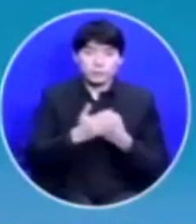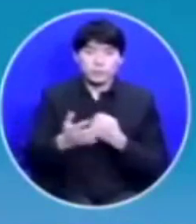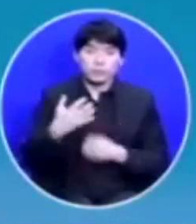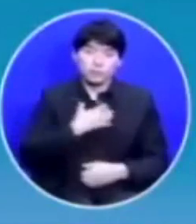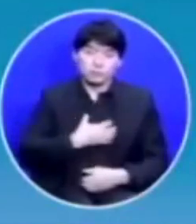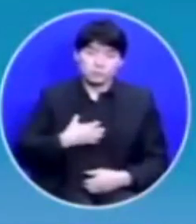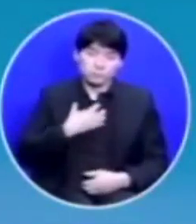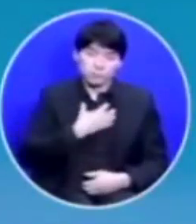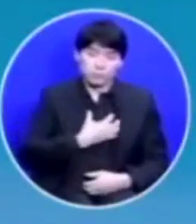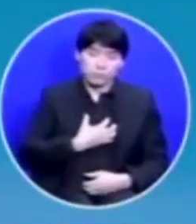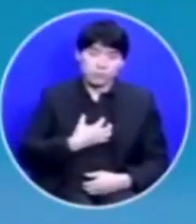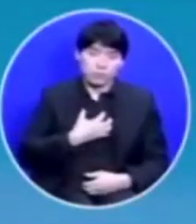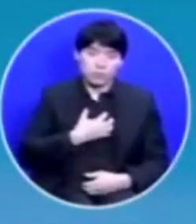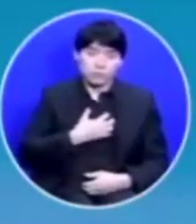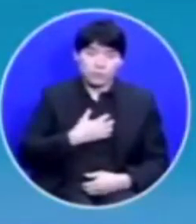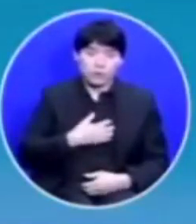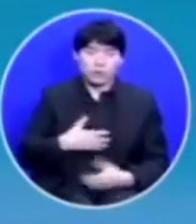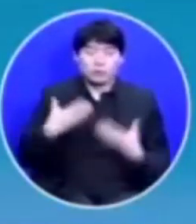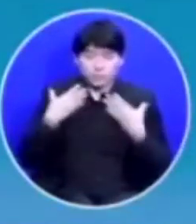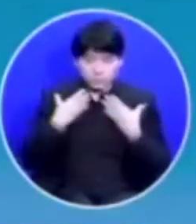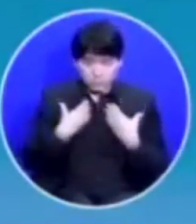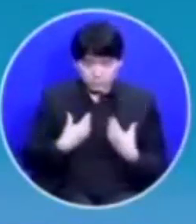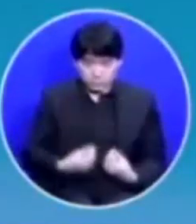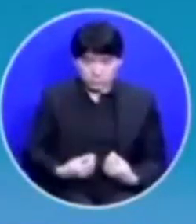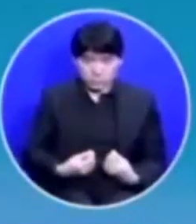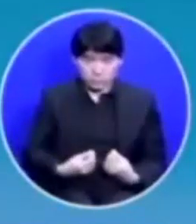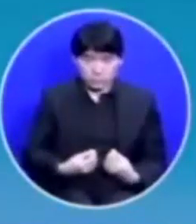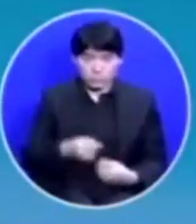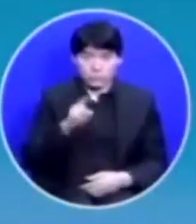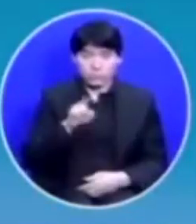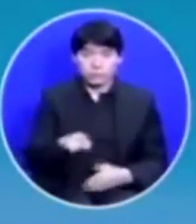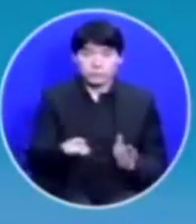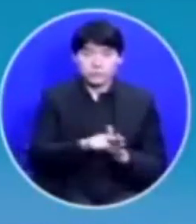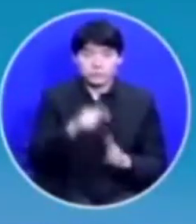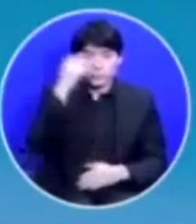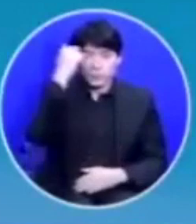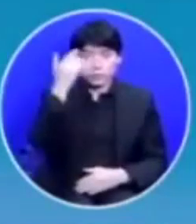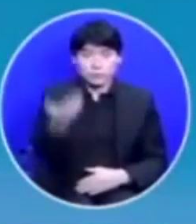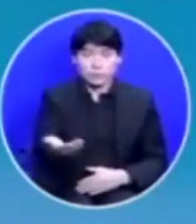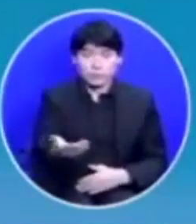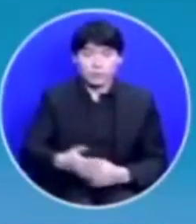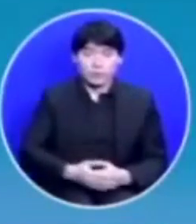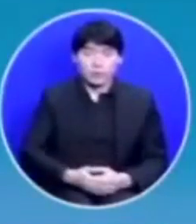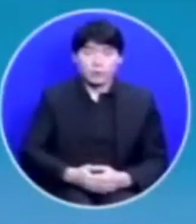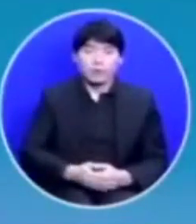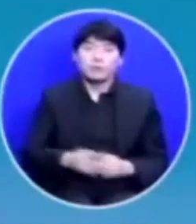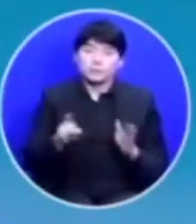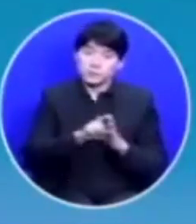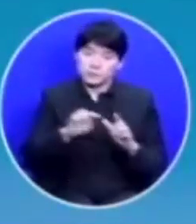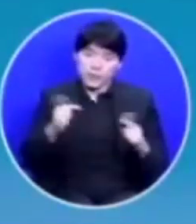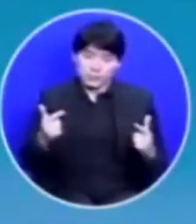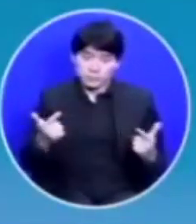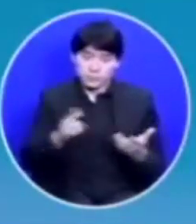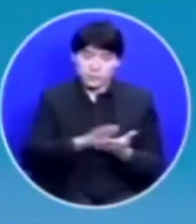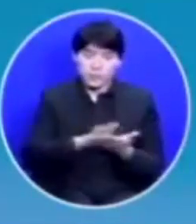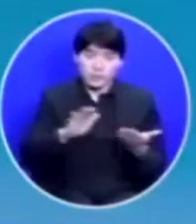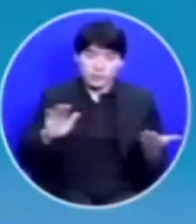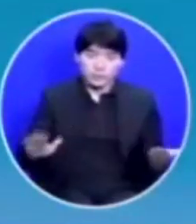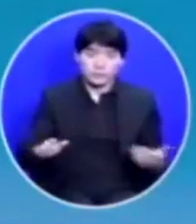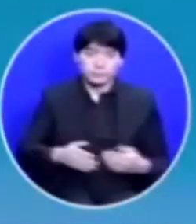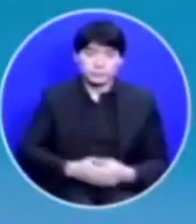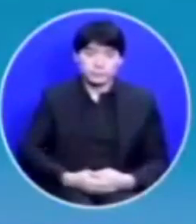가득 차고 그 딸아이 때문에 낙심한 것이 믿음입니다 까 이제 비듬이 아니에요 아